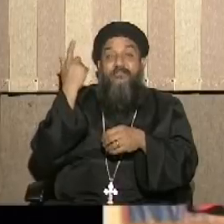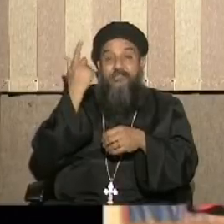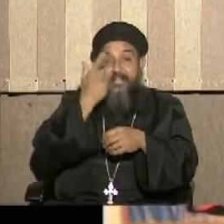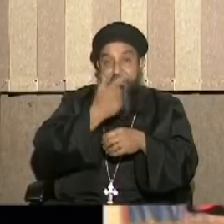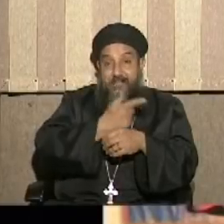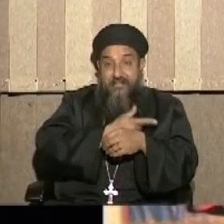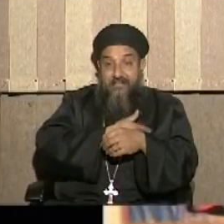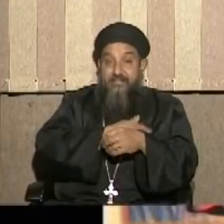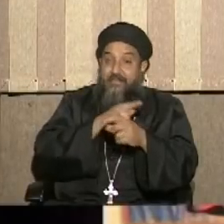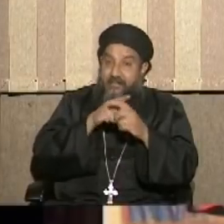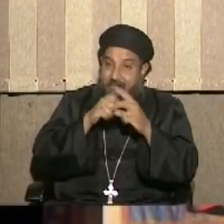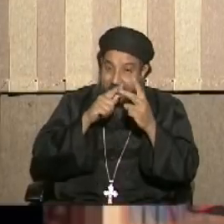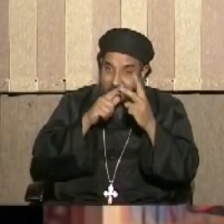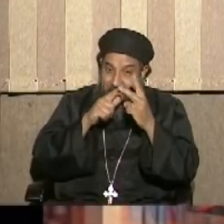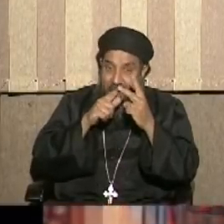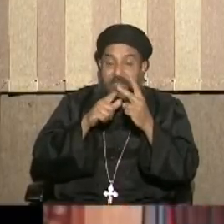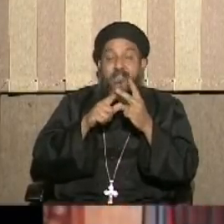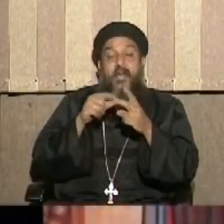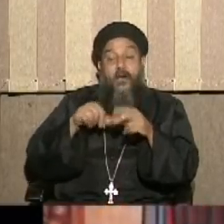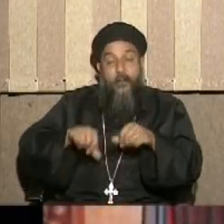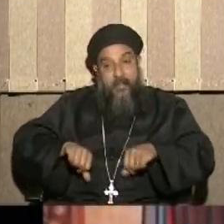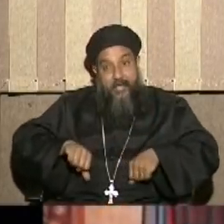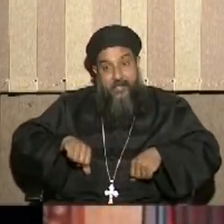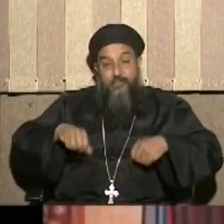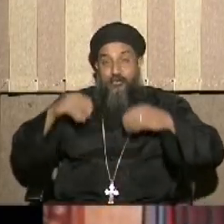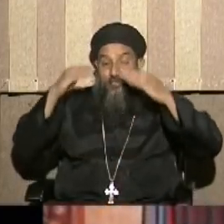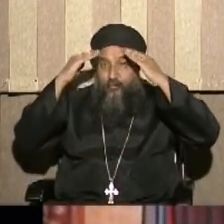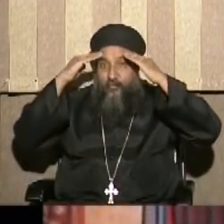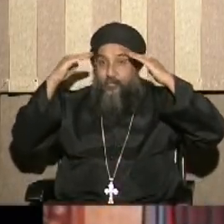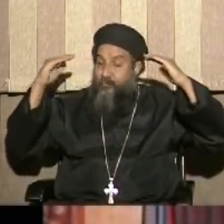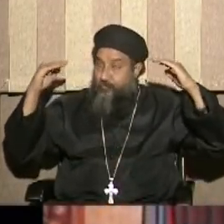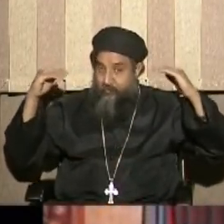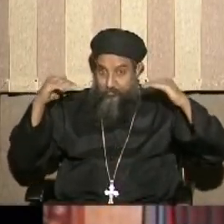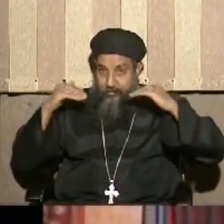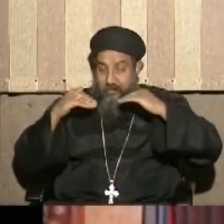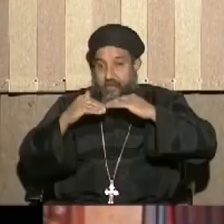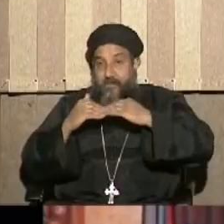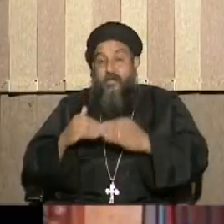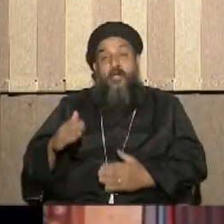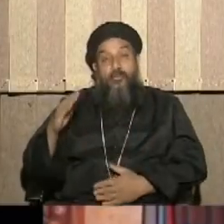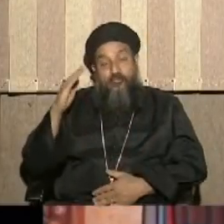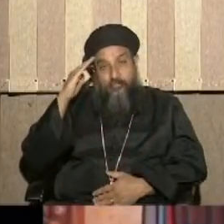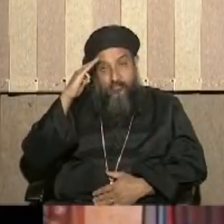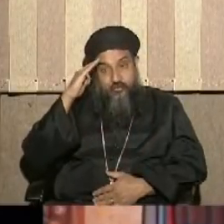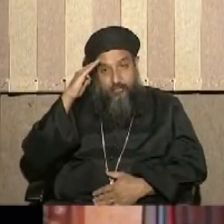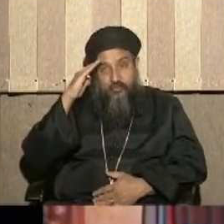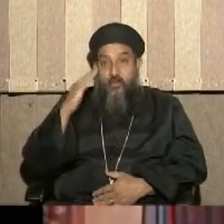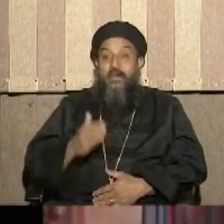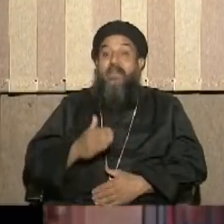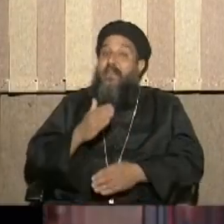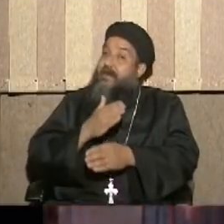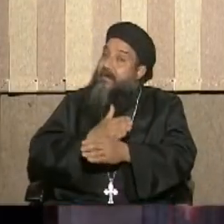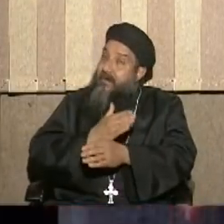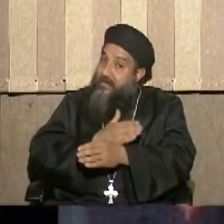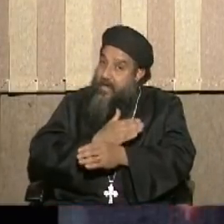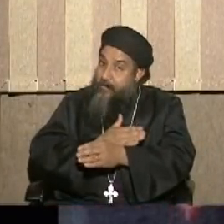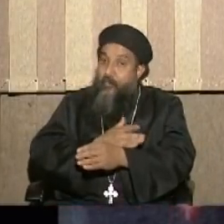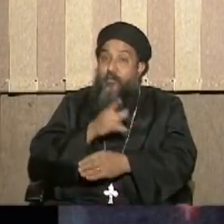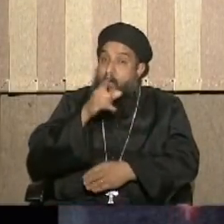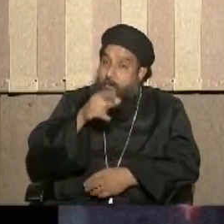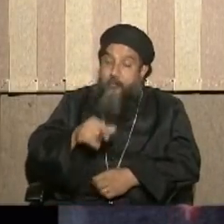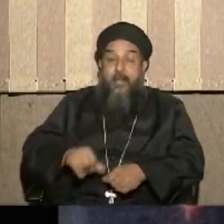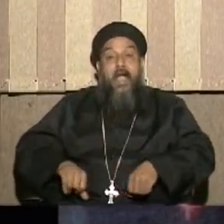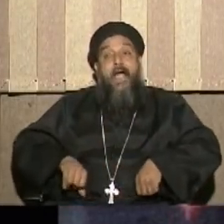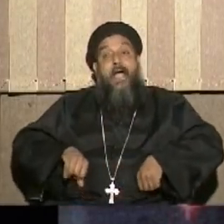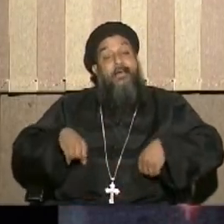وذهبوا للالتصاق بالواحد الذي هو الرب يسوع المسيح. وهذا هو أغلى شيء في حياتنا أن نكون مع المسيح طول